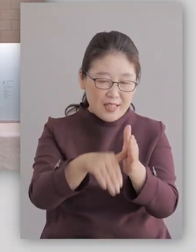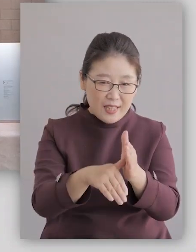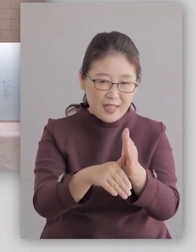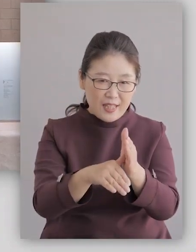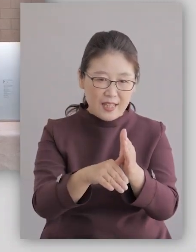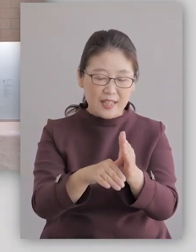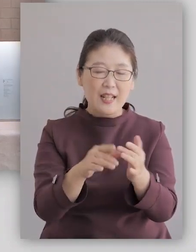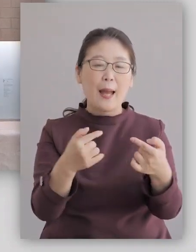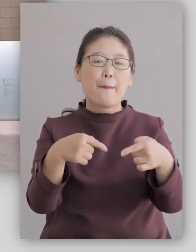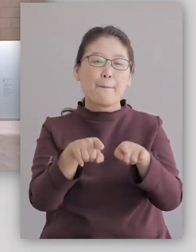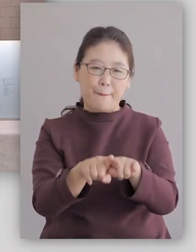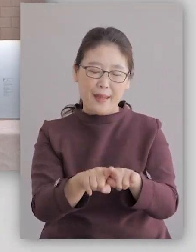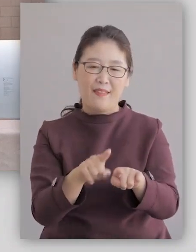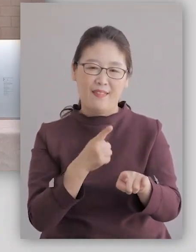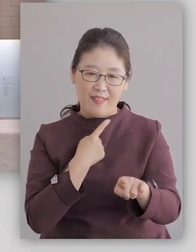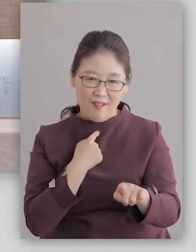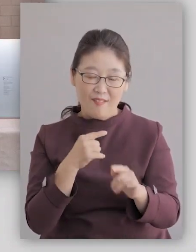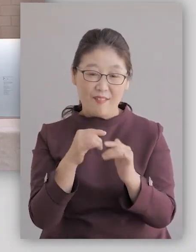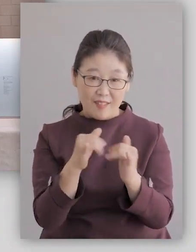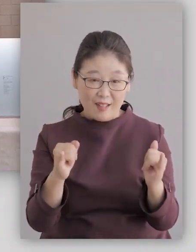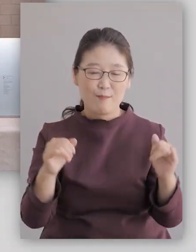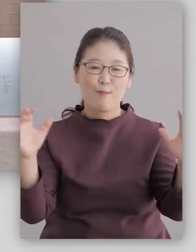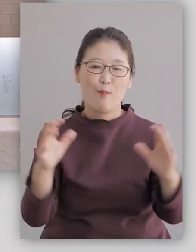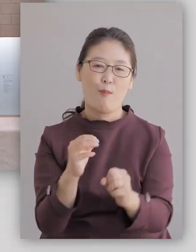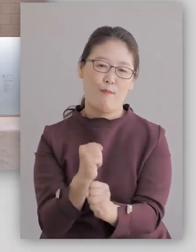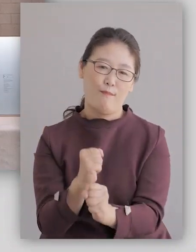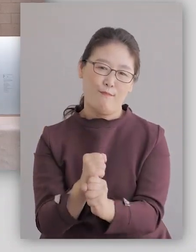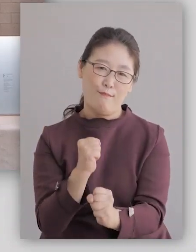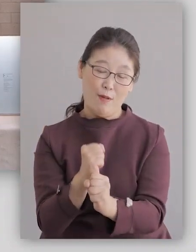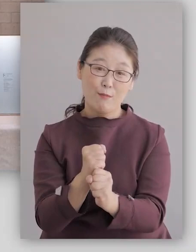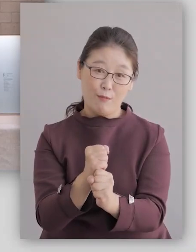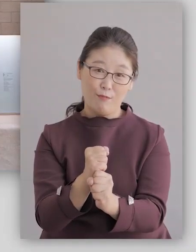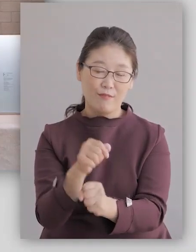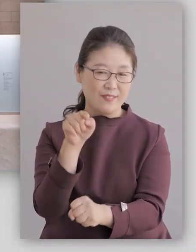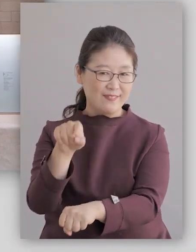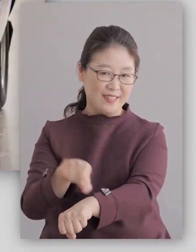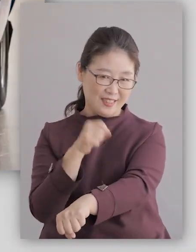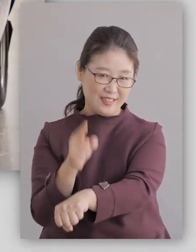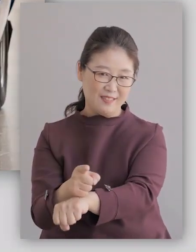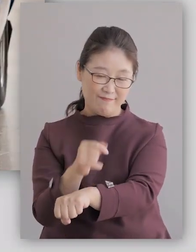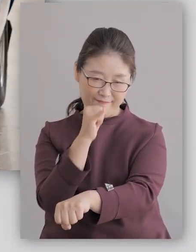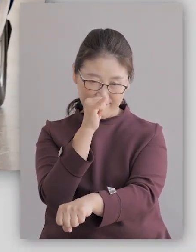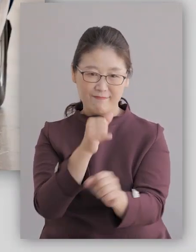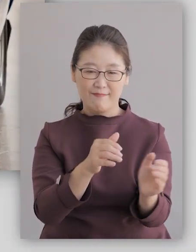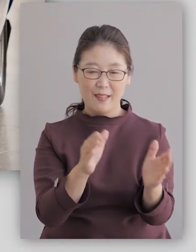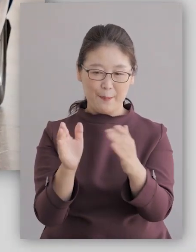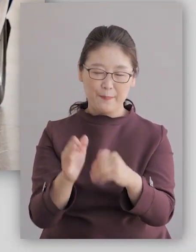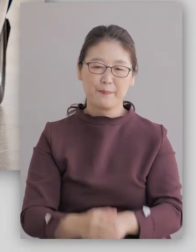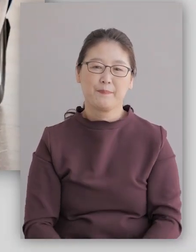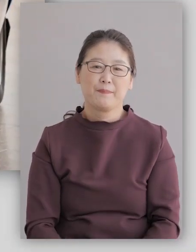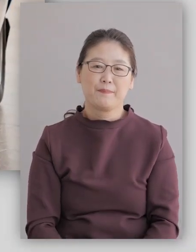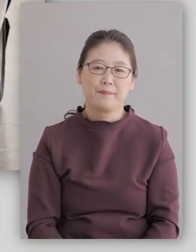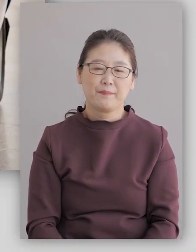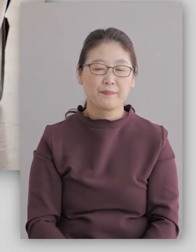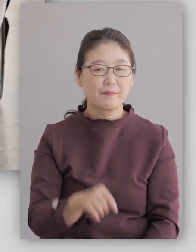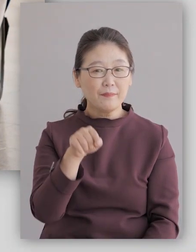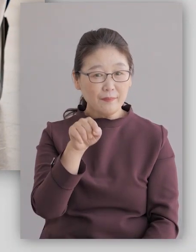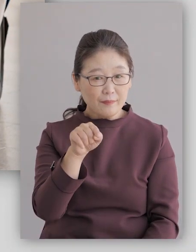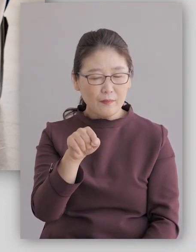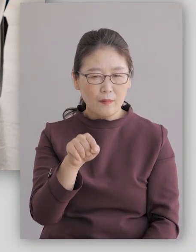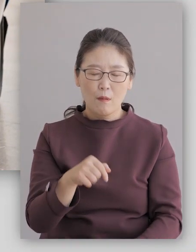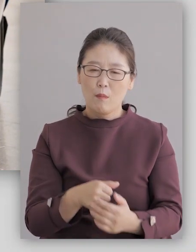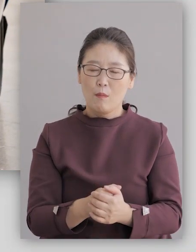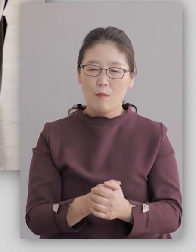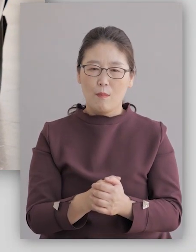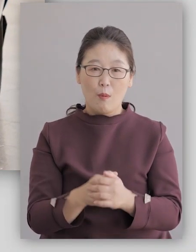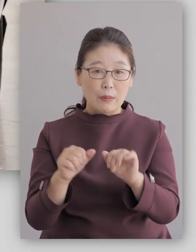사람들이 함께한 공동 창작 작품이라는 특징이 있습니다. 그리고 여기에는 두 개의 이제